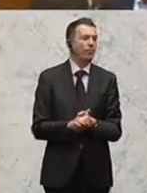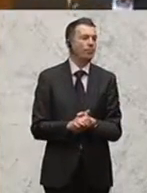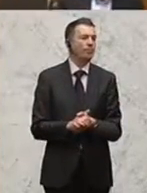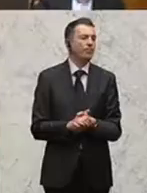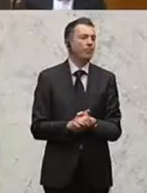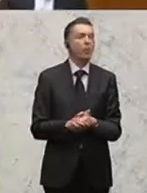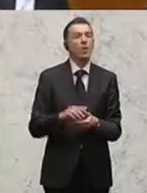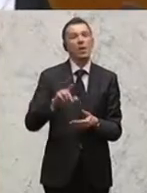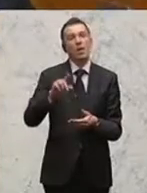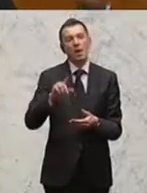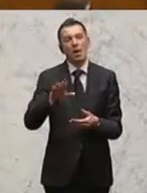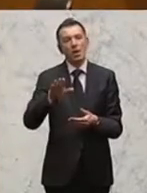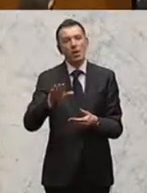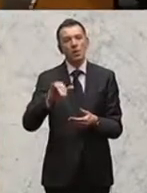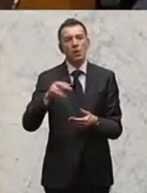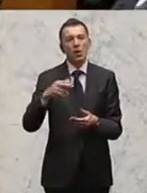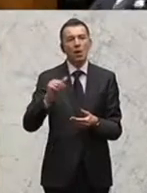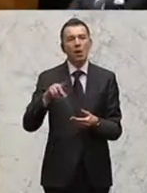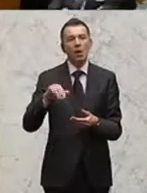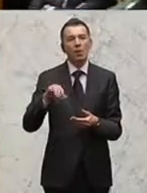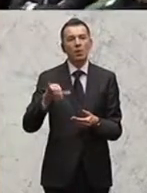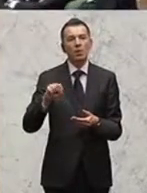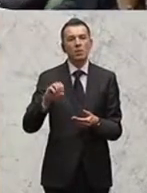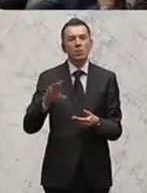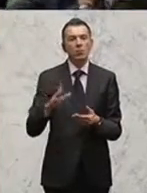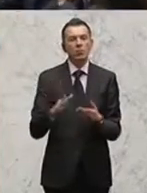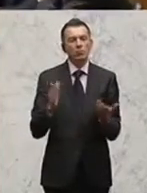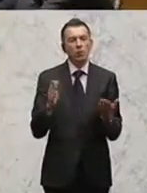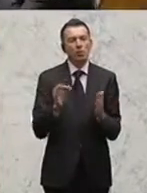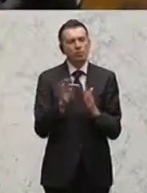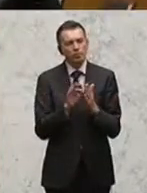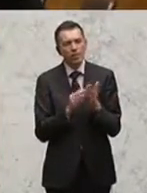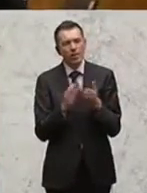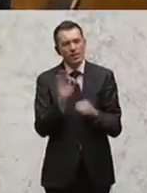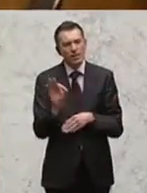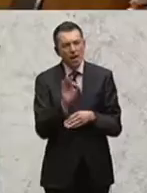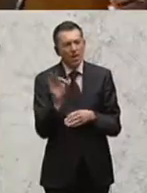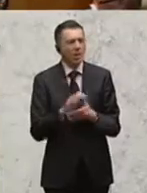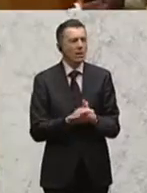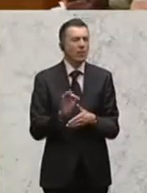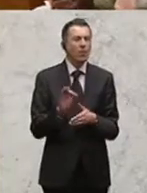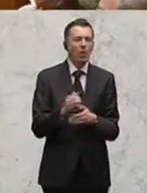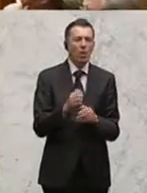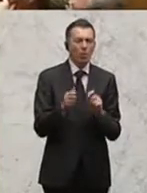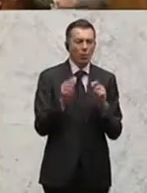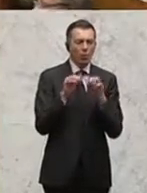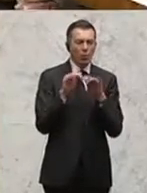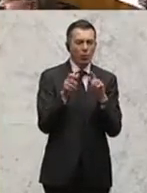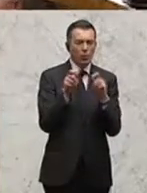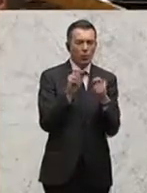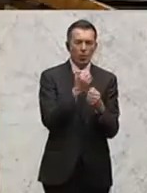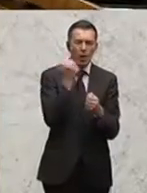über den Dschihadismus. Welche Merkmale sind es, die Anzeichen sind für